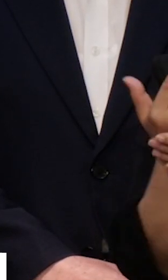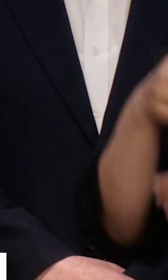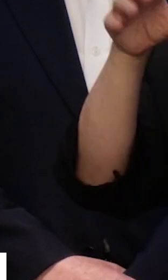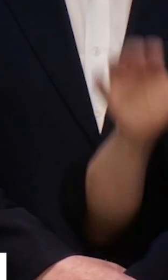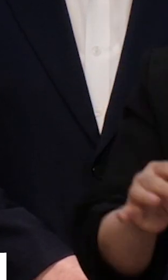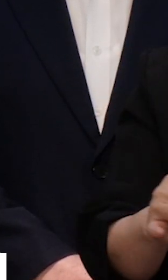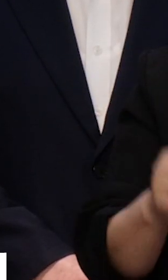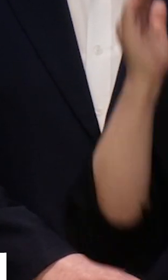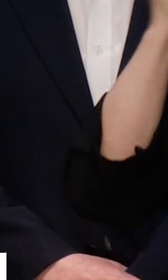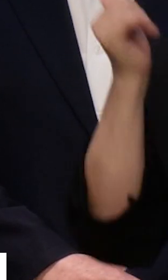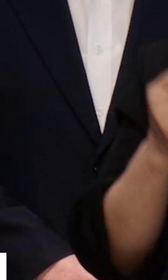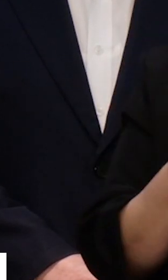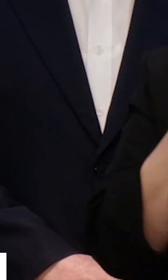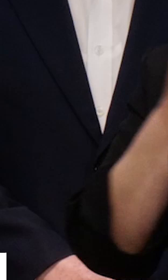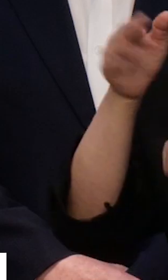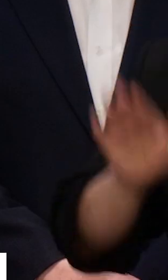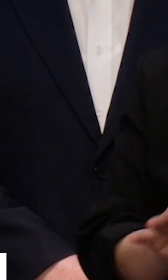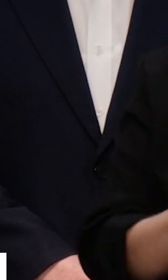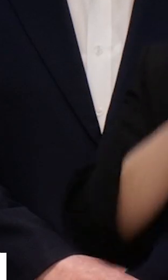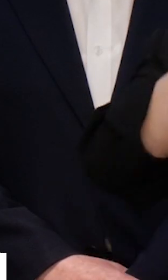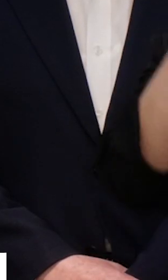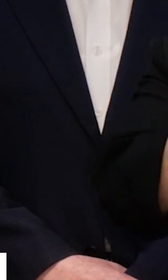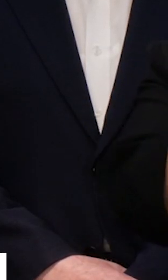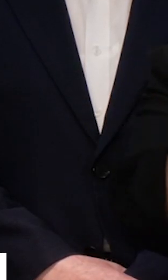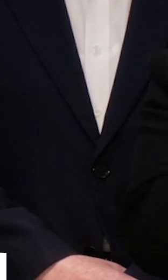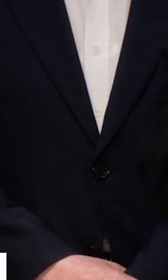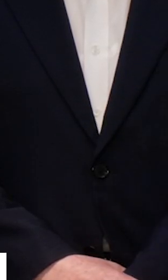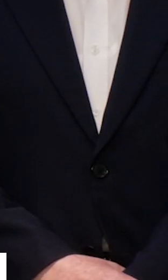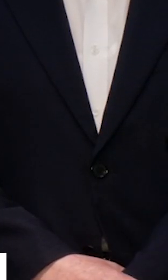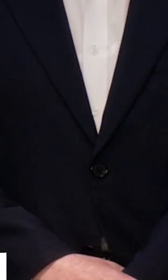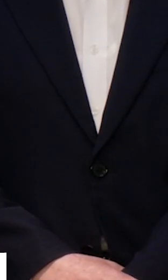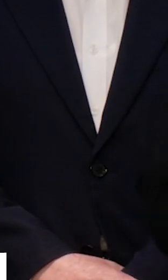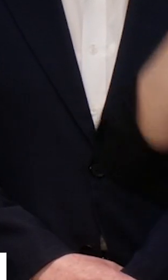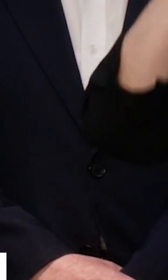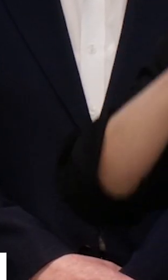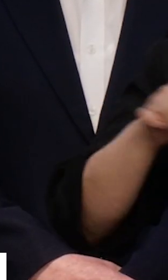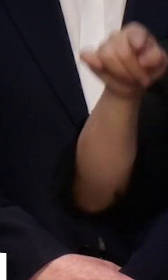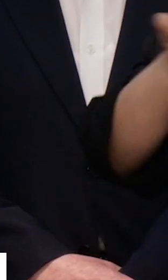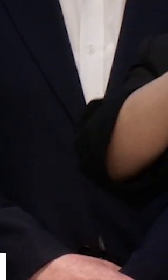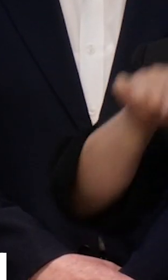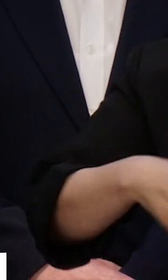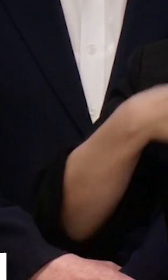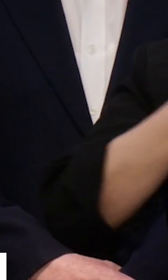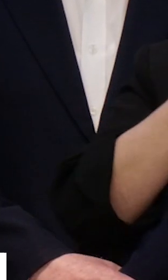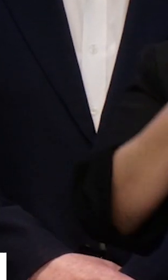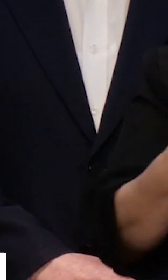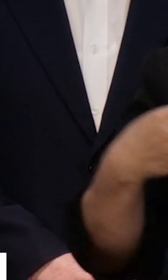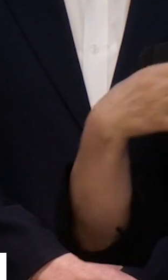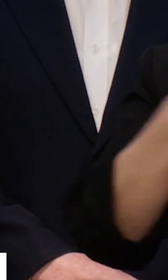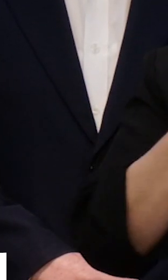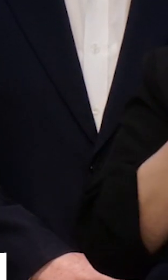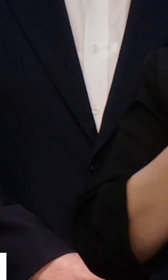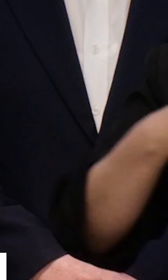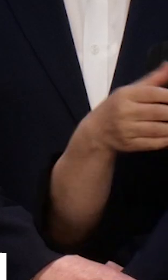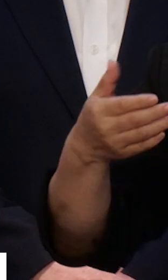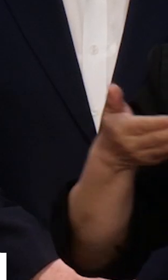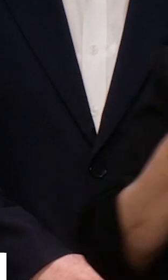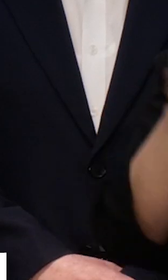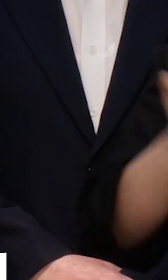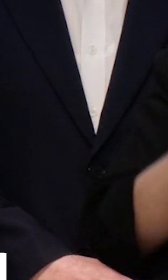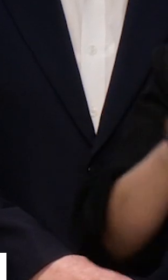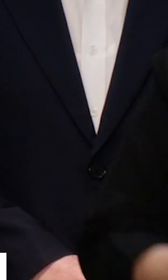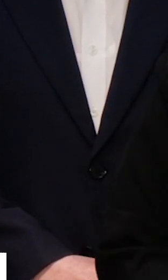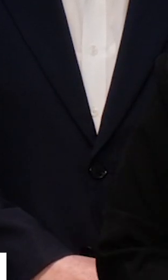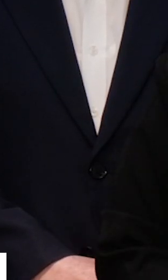대통령이 우크라이나로 가 우리 안보를 위기로 몰고 갔습니다. 우크라이나와 함께